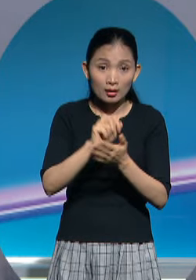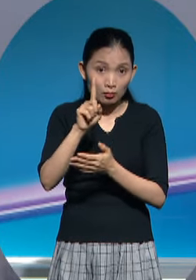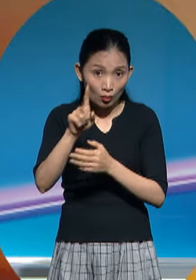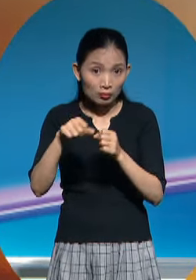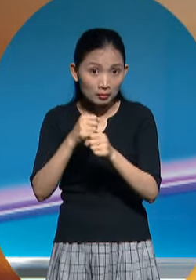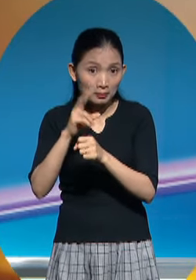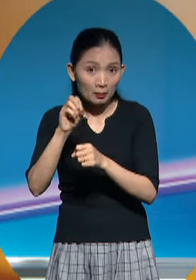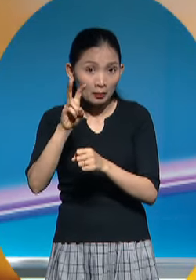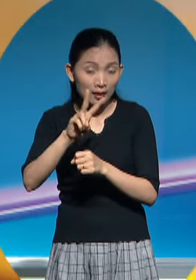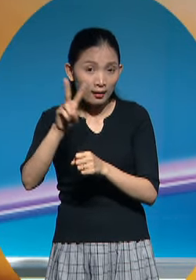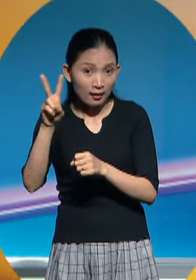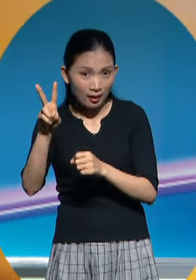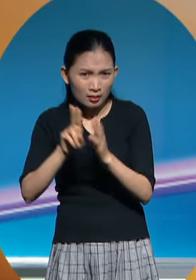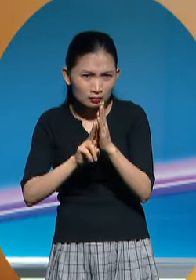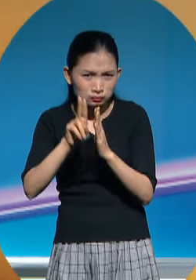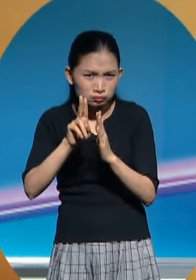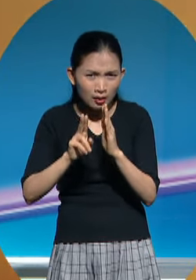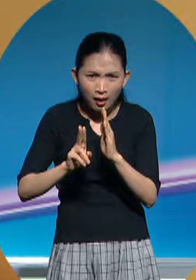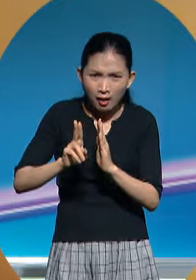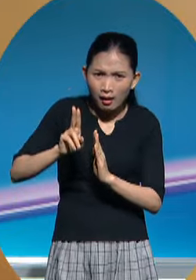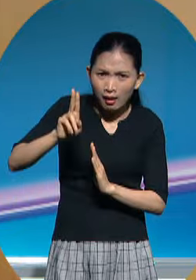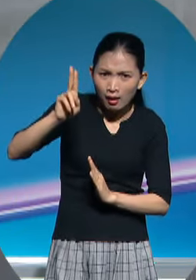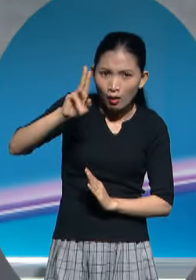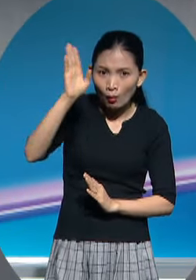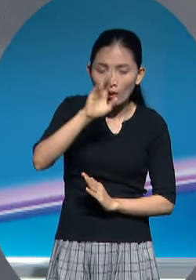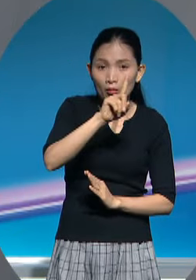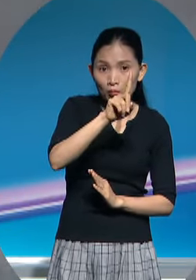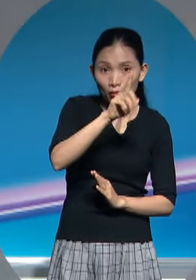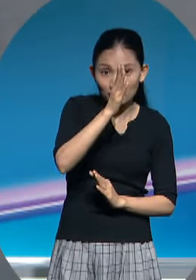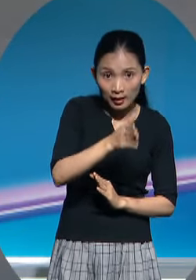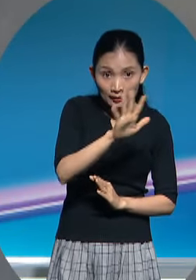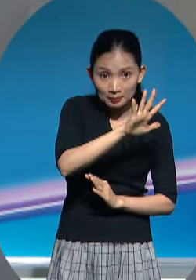km và 2.000 km tương ứng. Loại tên lửa này không vi phạm các nghị quyết của Liên